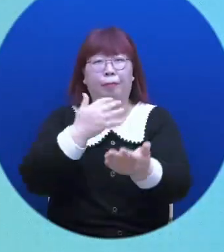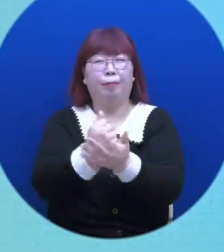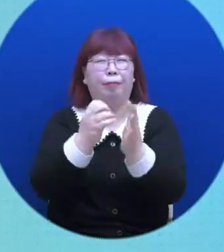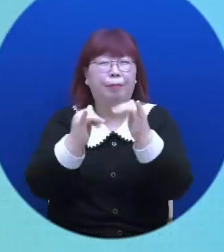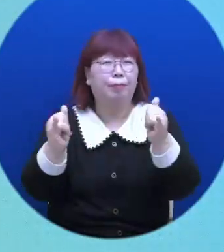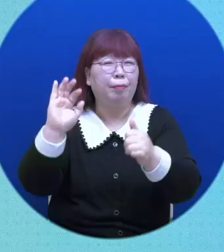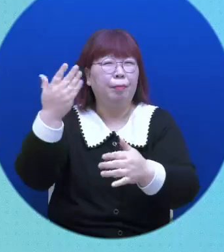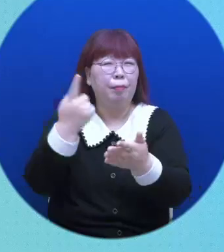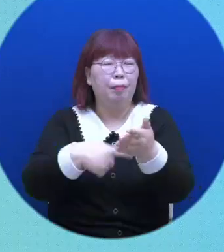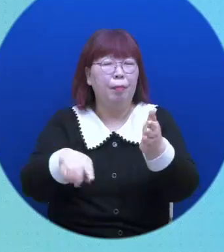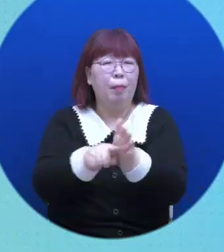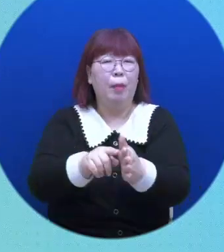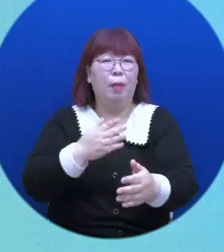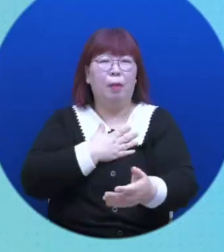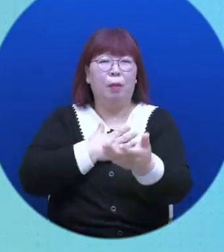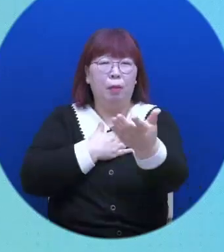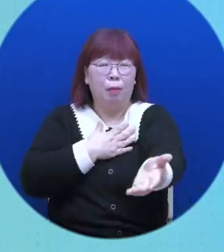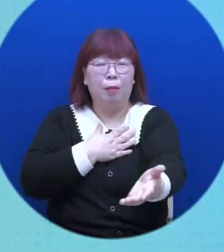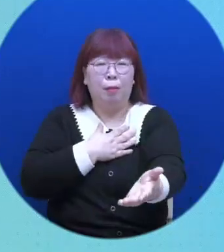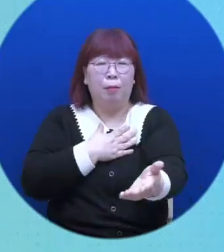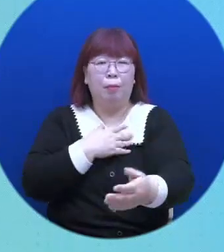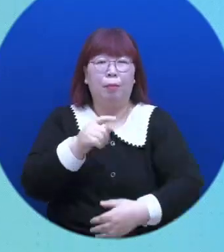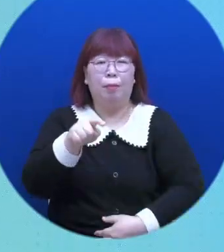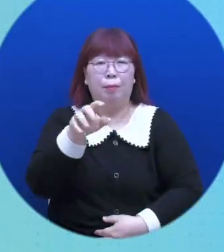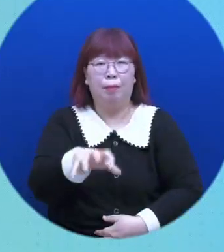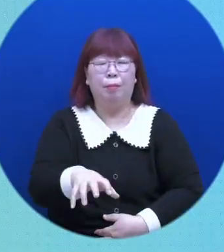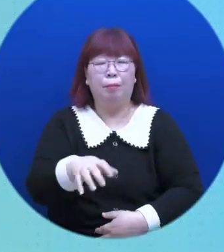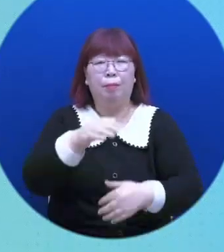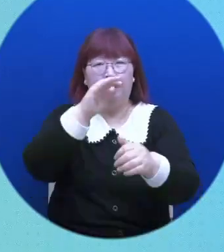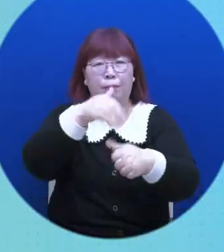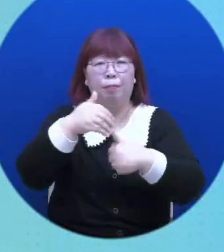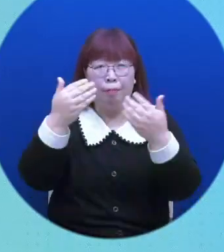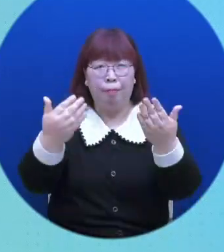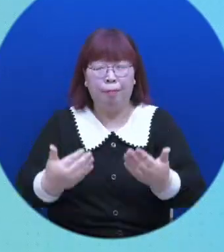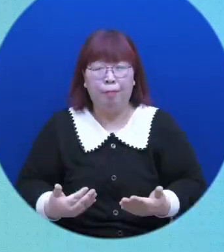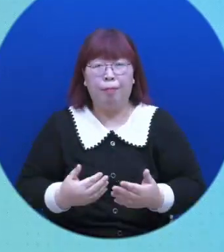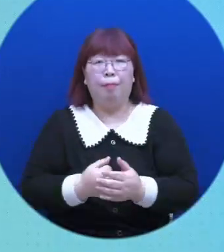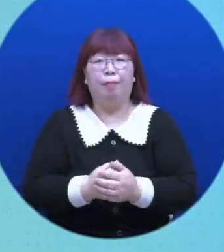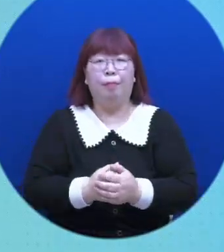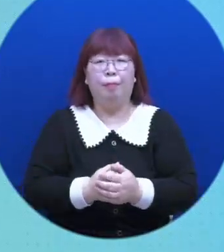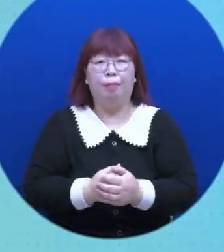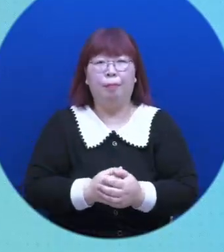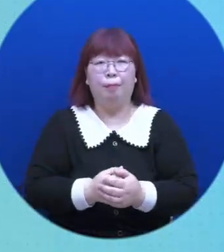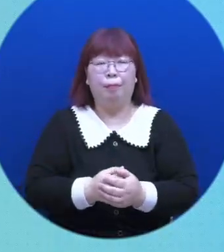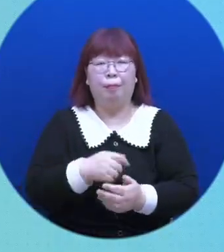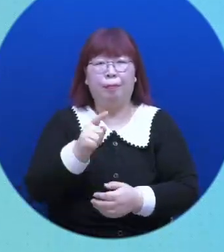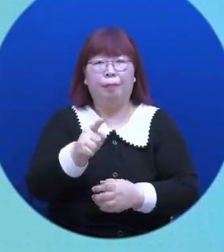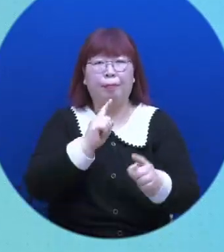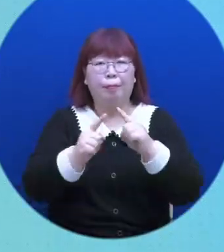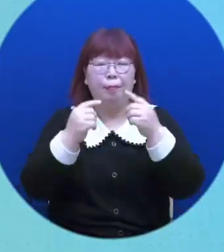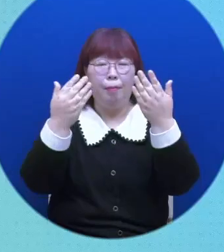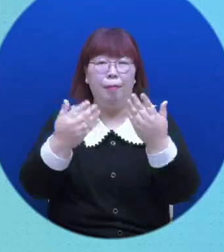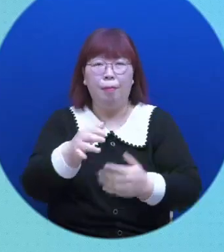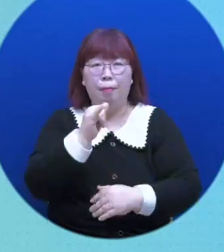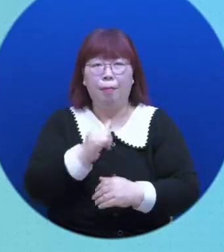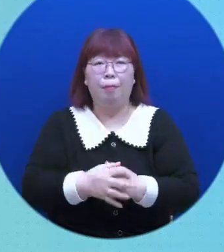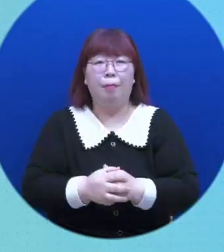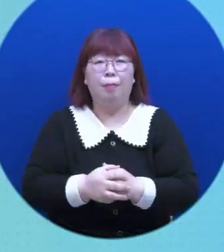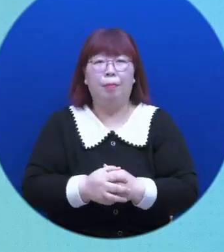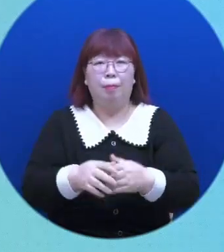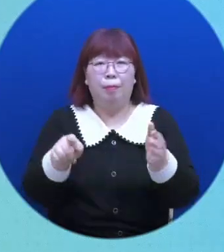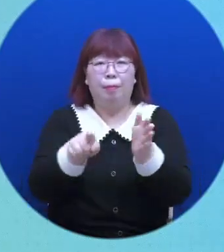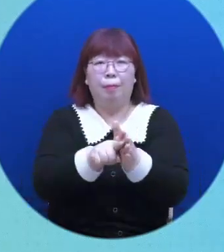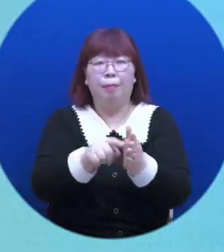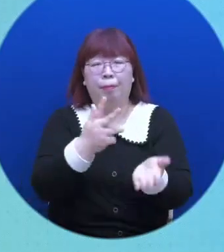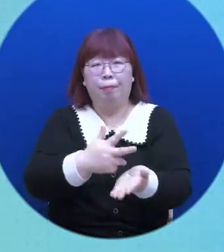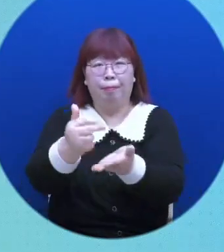위하여 저와 여러분을 여기에 불러주셨다, 이것을 우리에게 말씀해 주고 있다는 사실